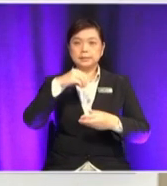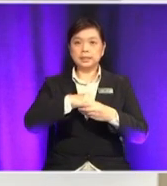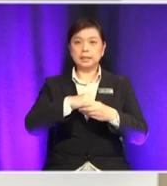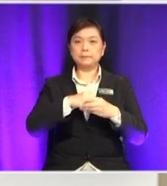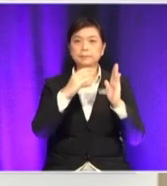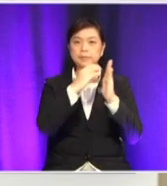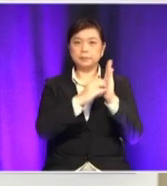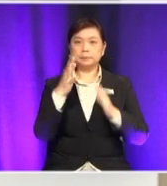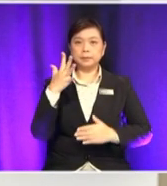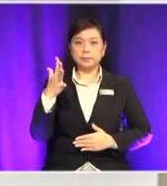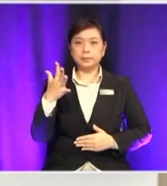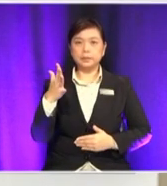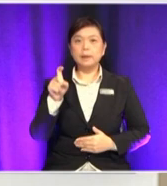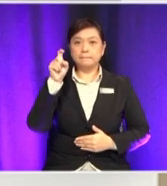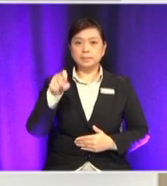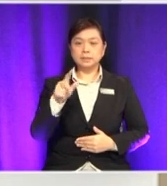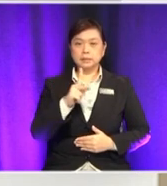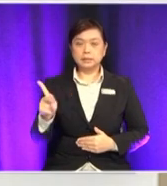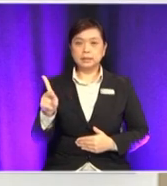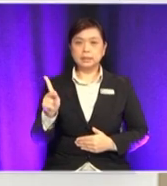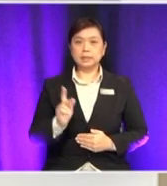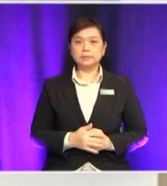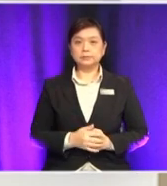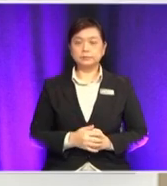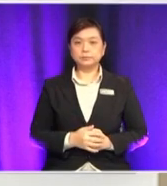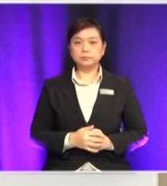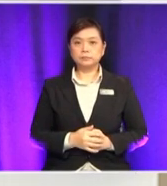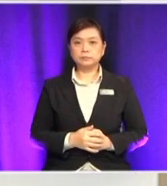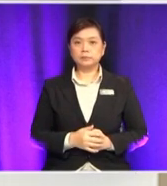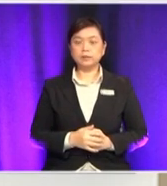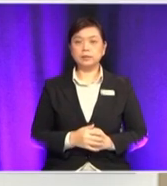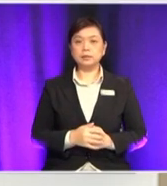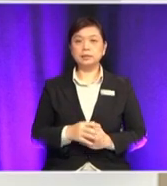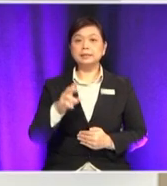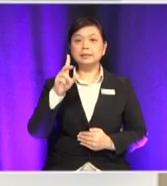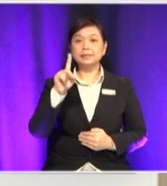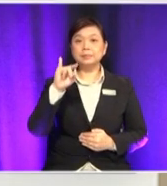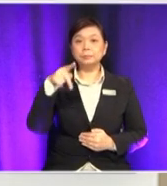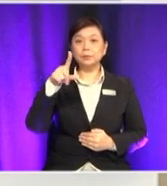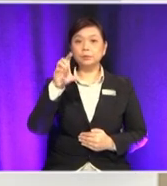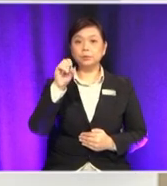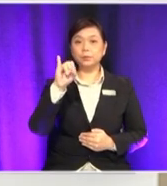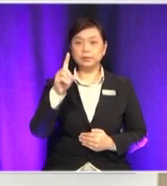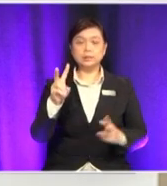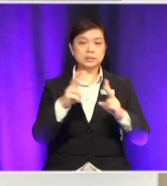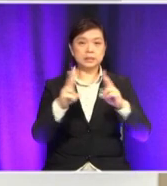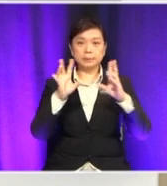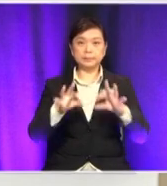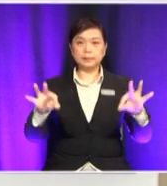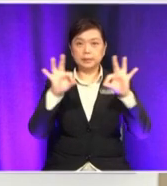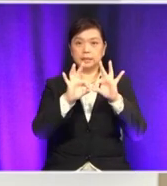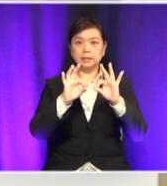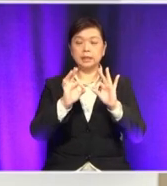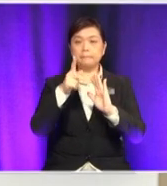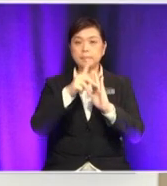memastikan bilangan kromosom diploy suatu organisme yang menjalani pembiakan seks sangat-sangat penting pembiakan